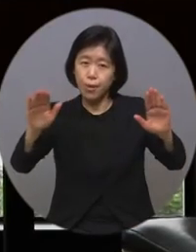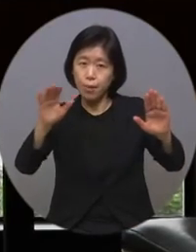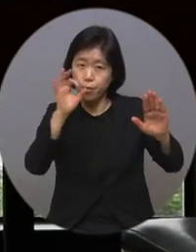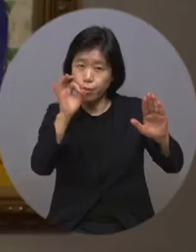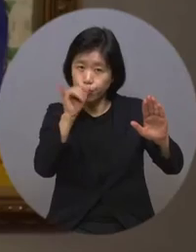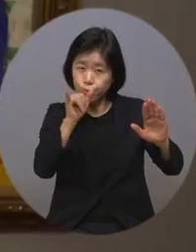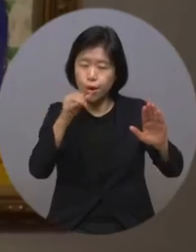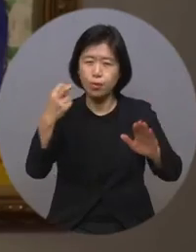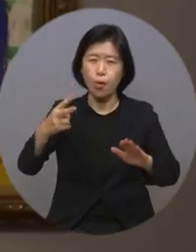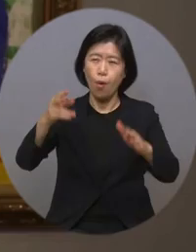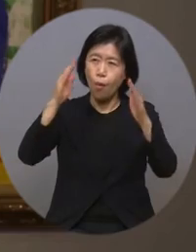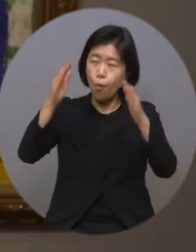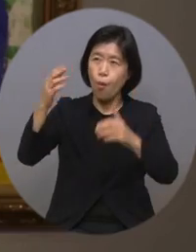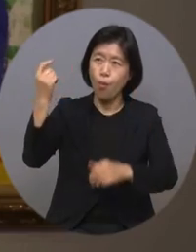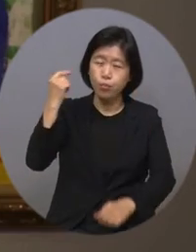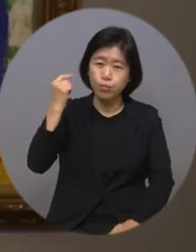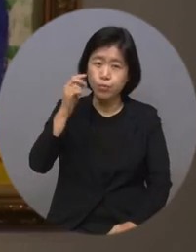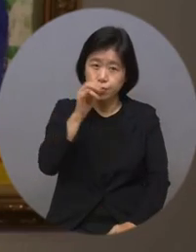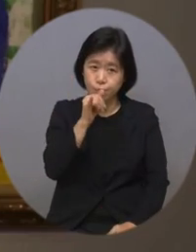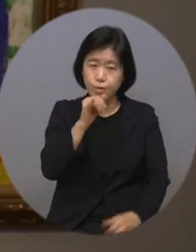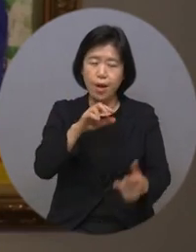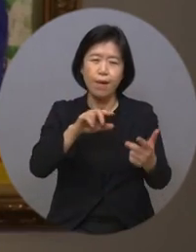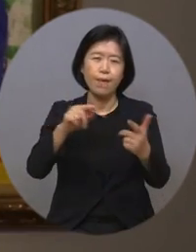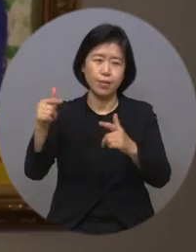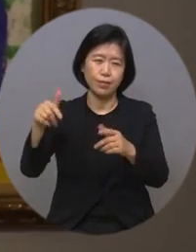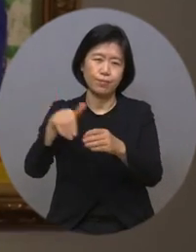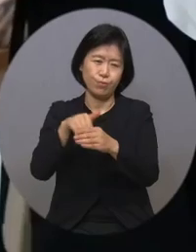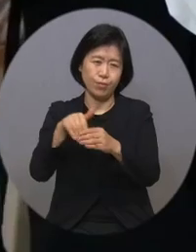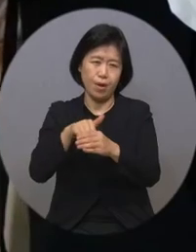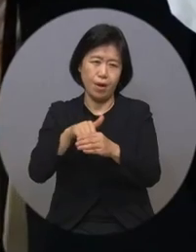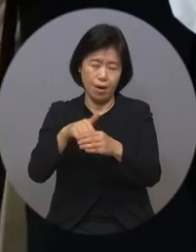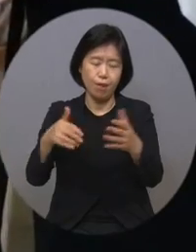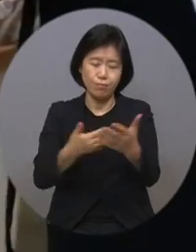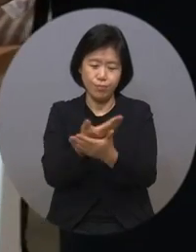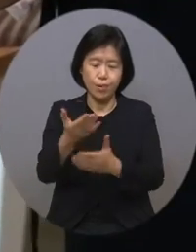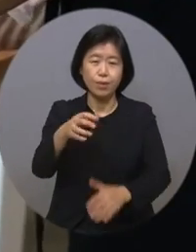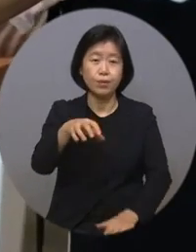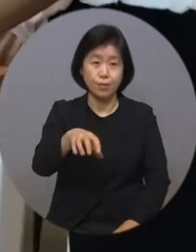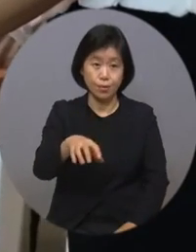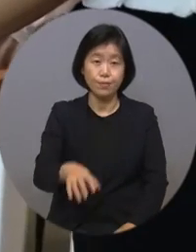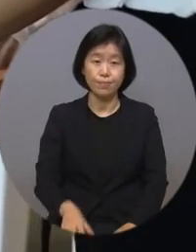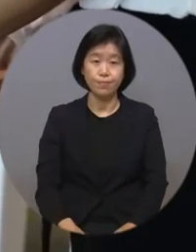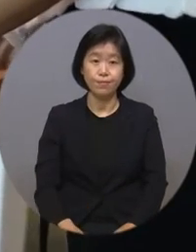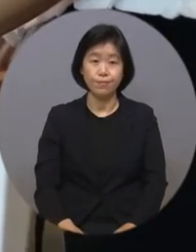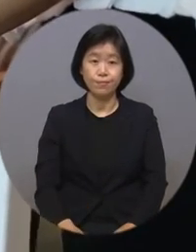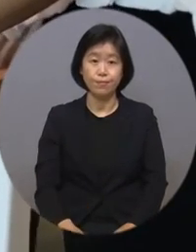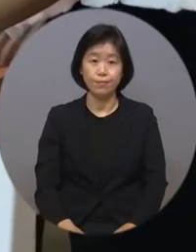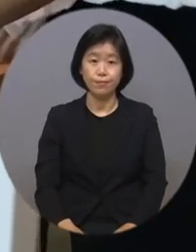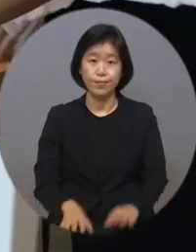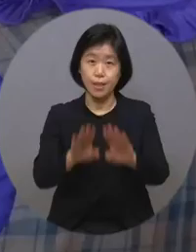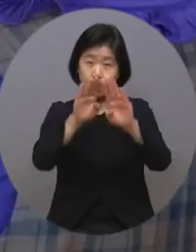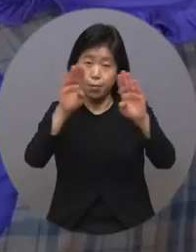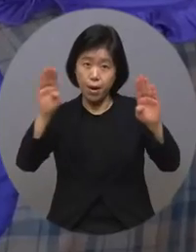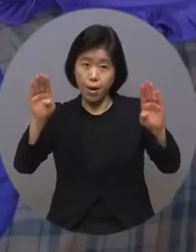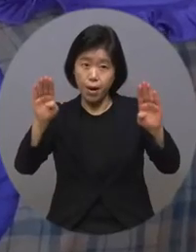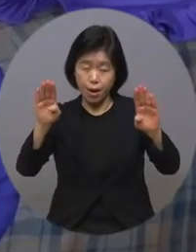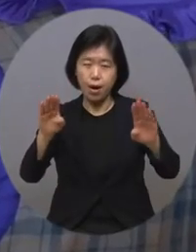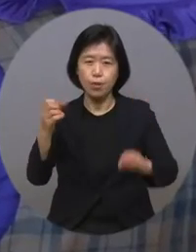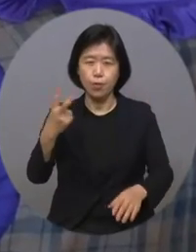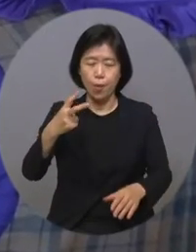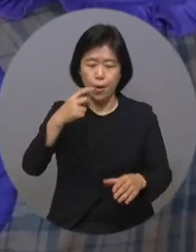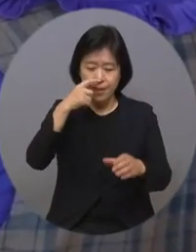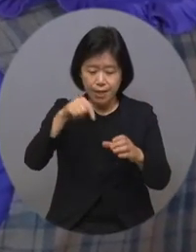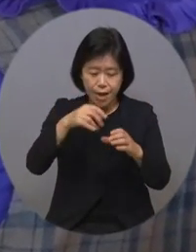강연 등 다양한 예술과 문화가 서로 어우러진 복합 문화 공간으로 작품 감상과 함께 차 한 잔의